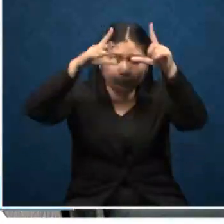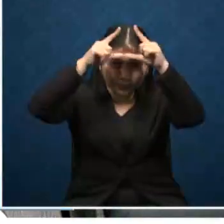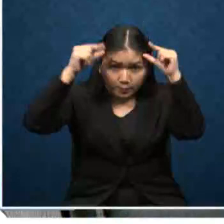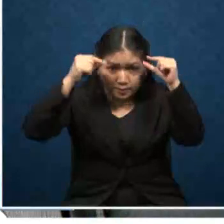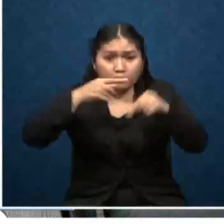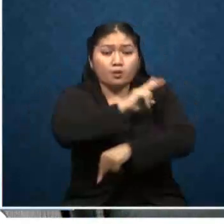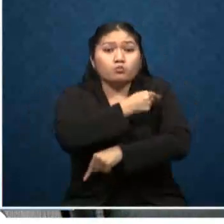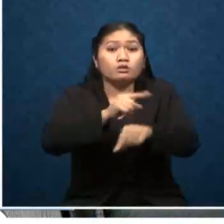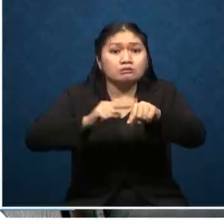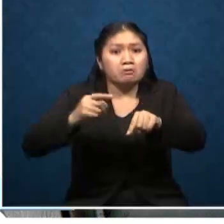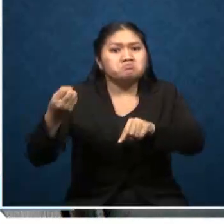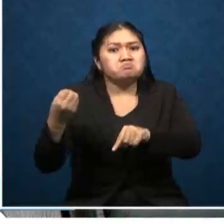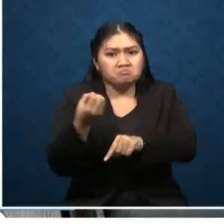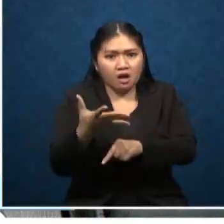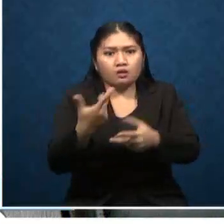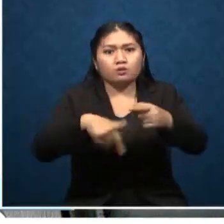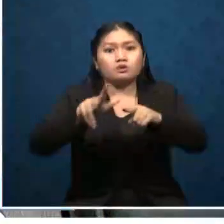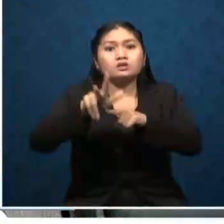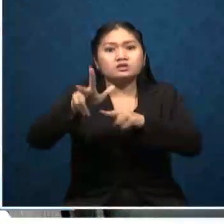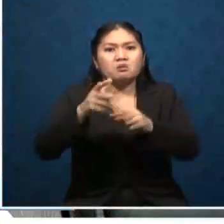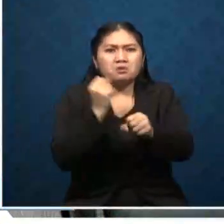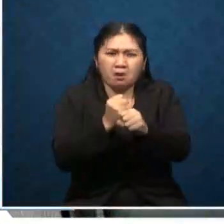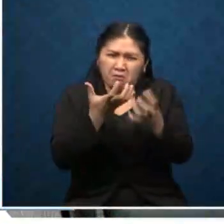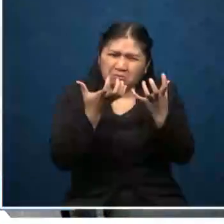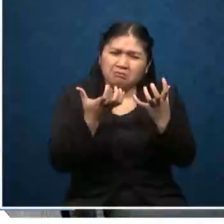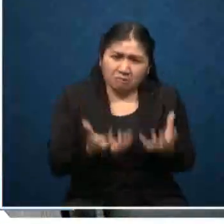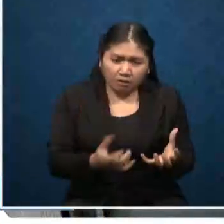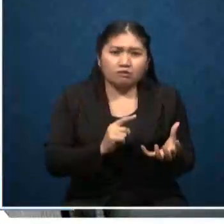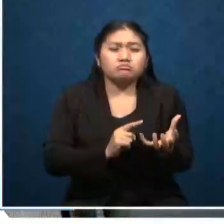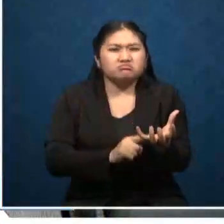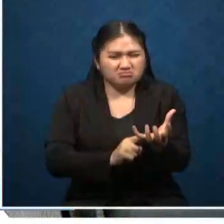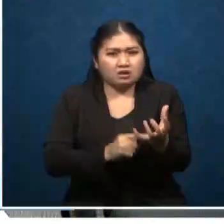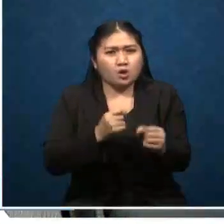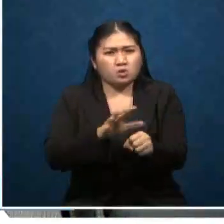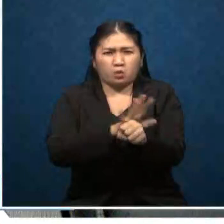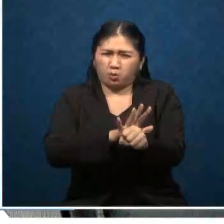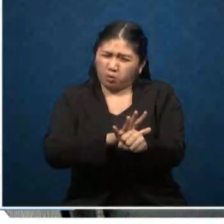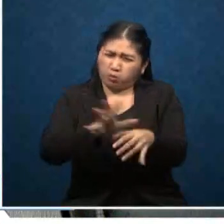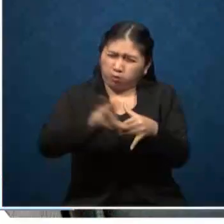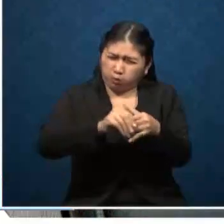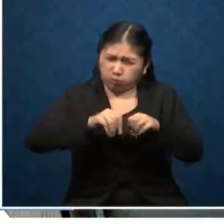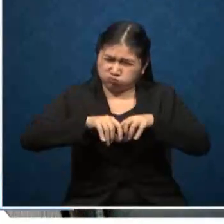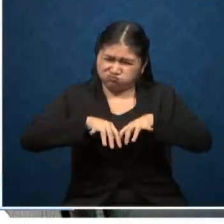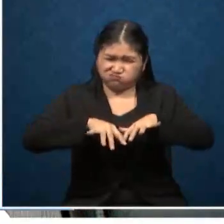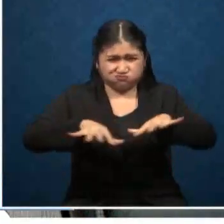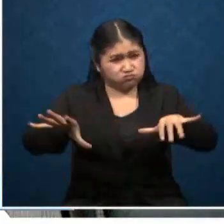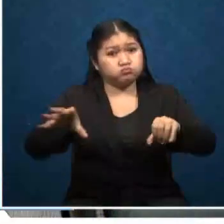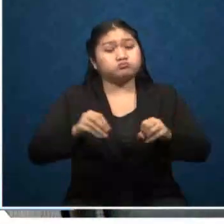อยหลายประการข้ที่ 3 พลังงานหลักขึ้นจากจำนวนติดเชือเพิ่มข้นอย่รวดเร็ว